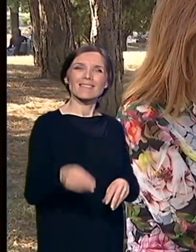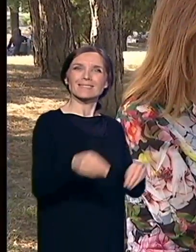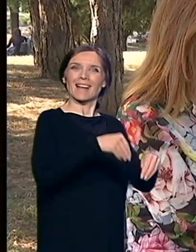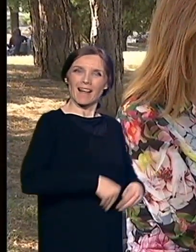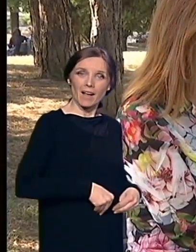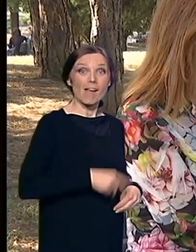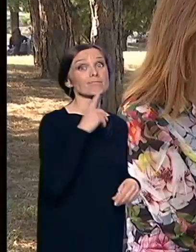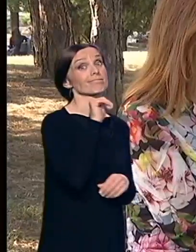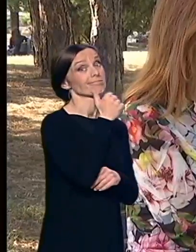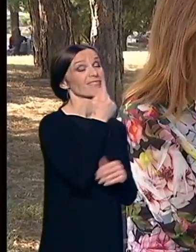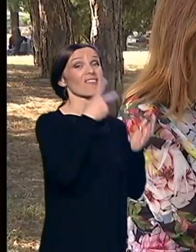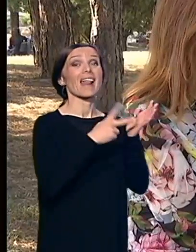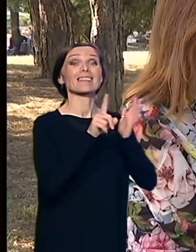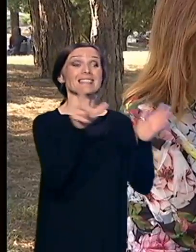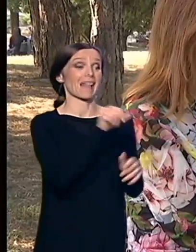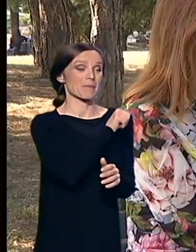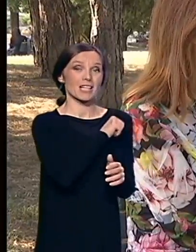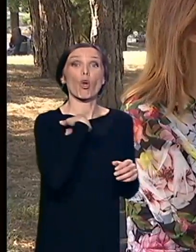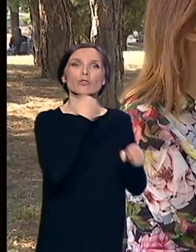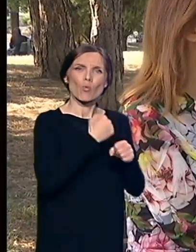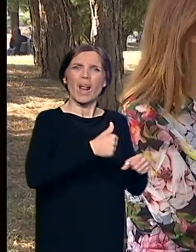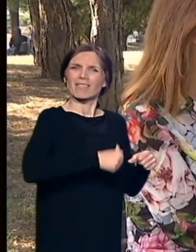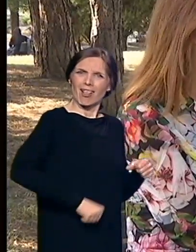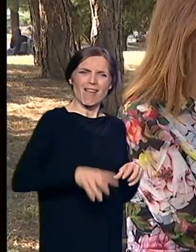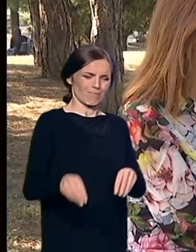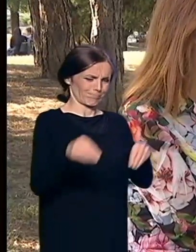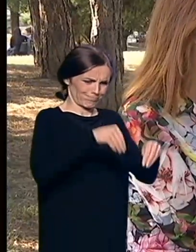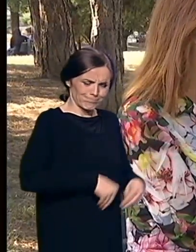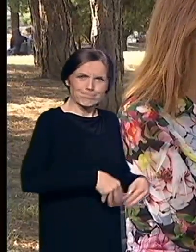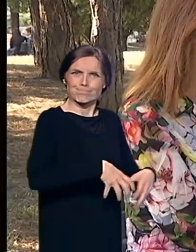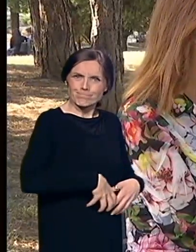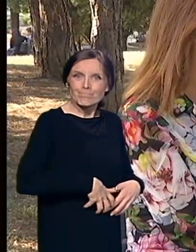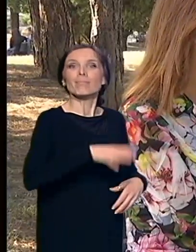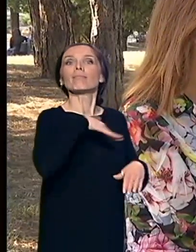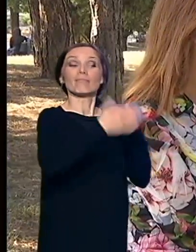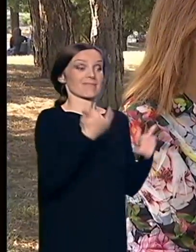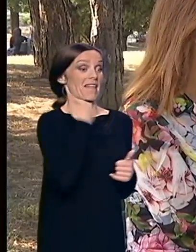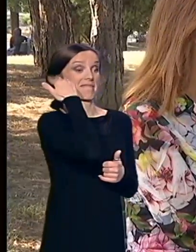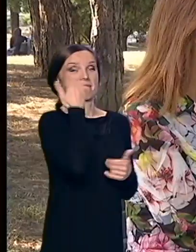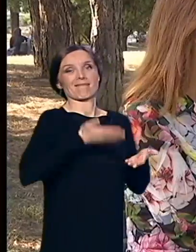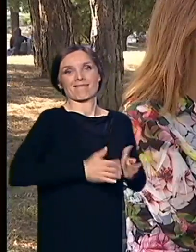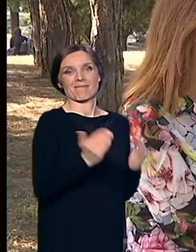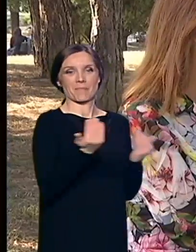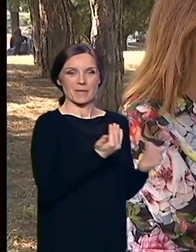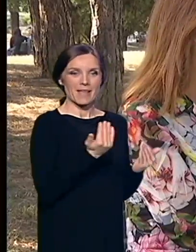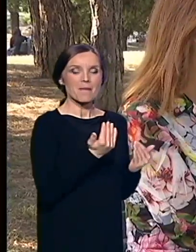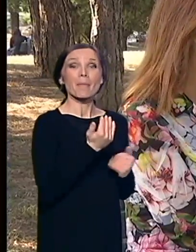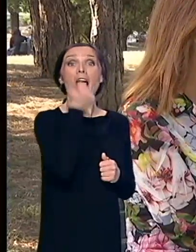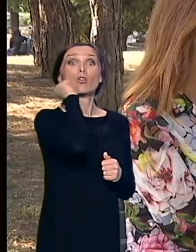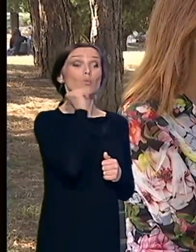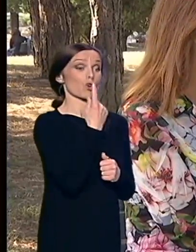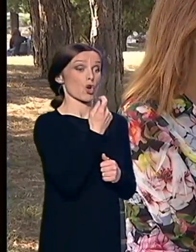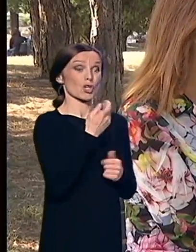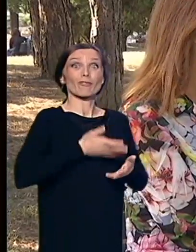rodila bebu pre nekog meseca. I to je bilo, do sad ima 12, sad je, juče se rodilo još jedno dete u Indiji,